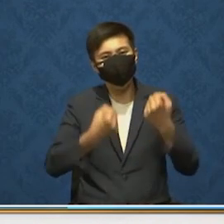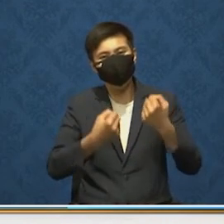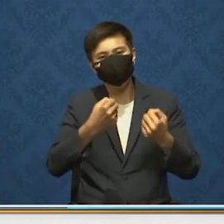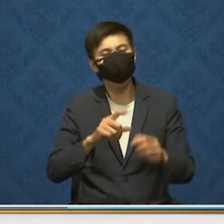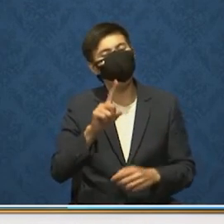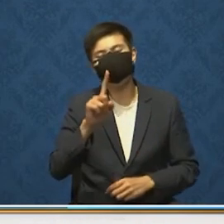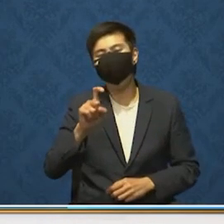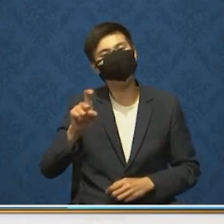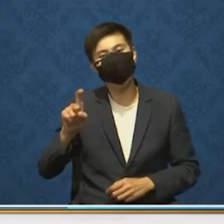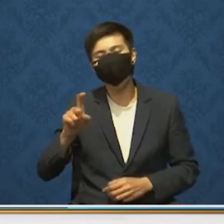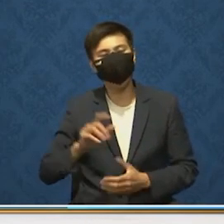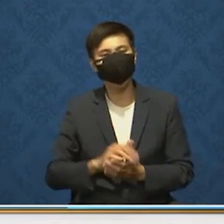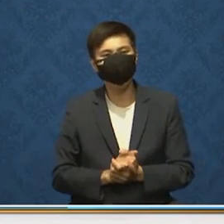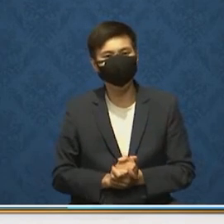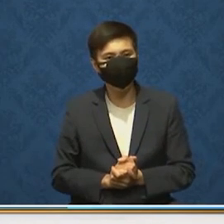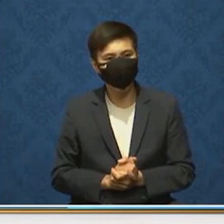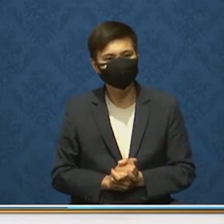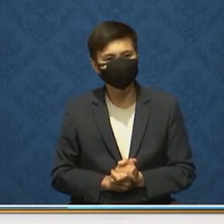ทีนะ